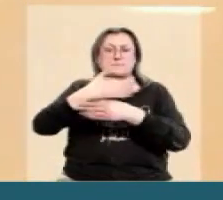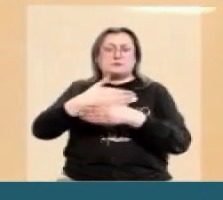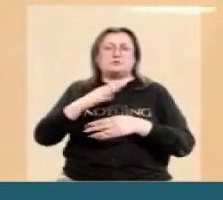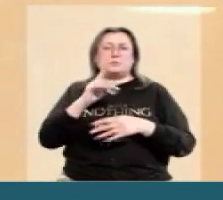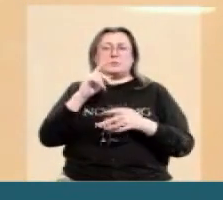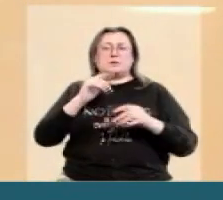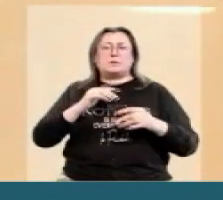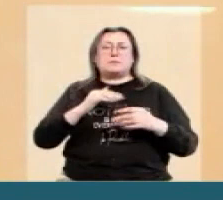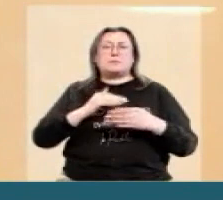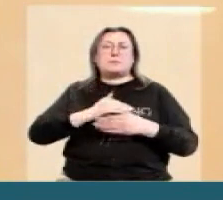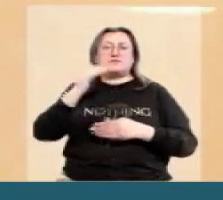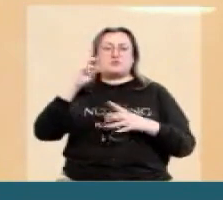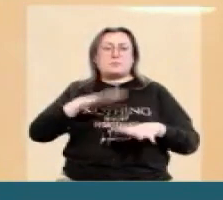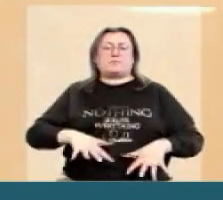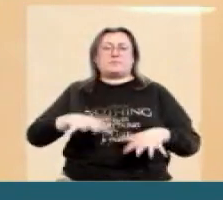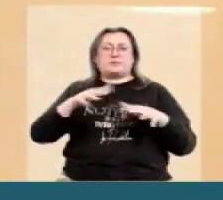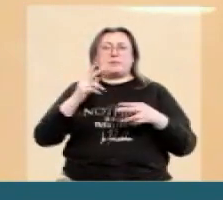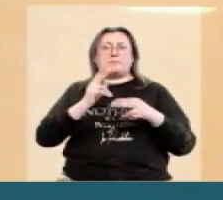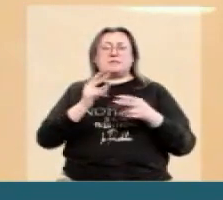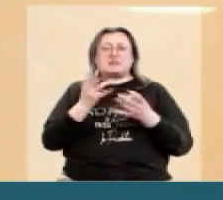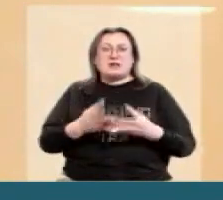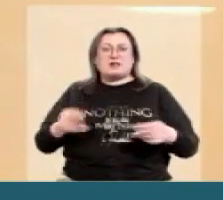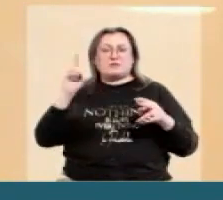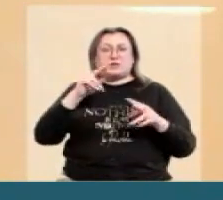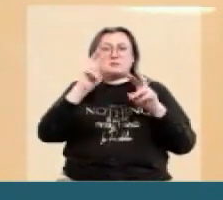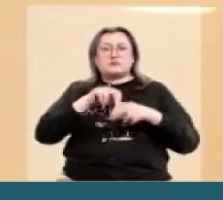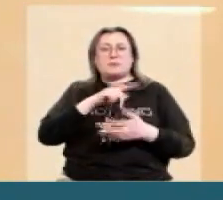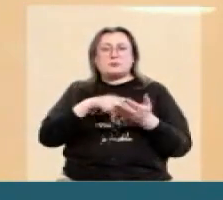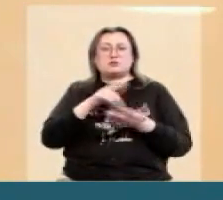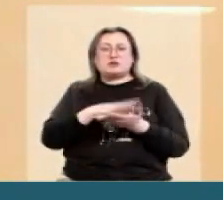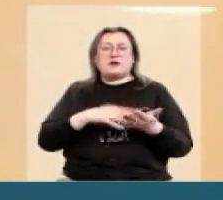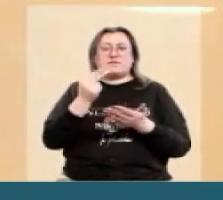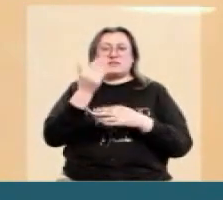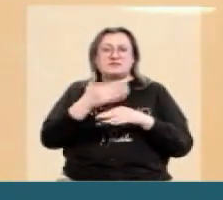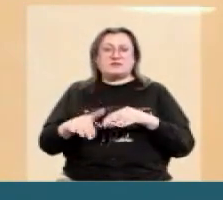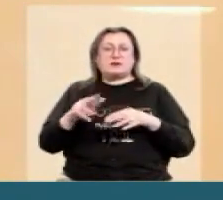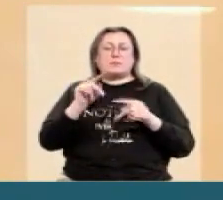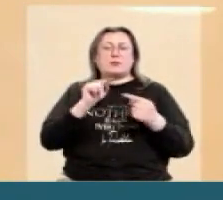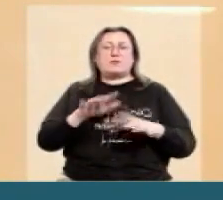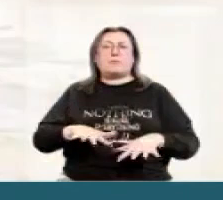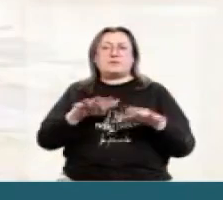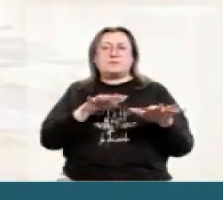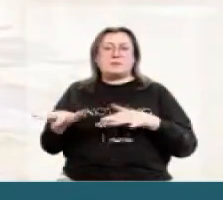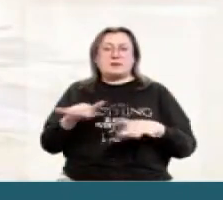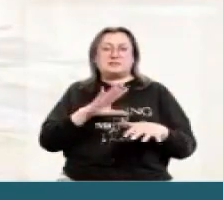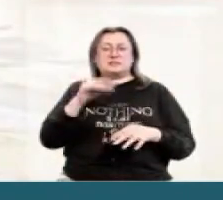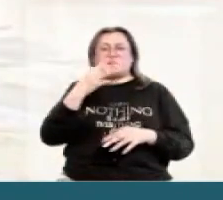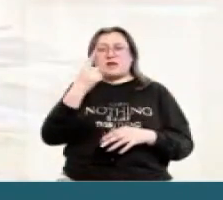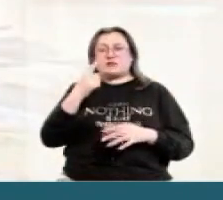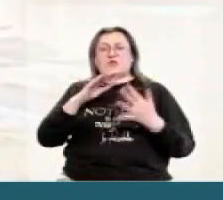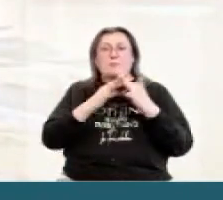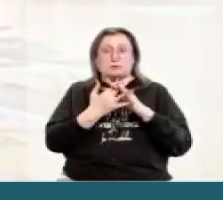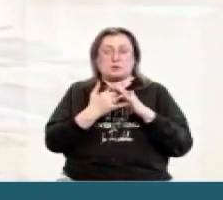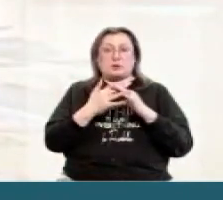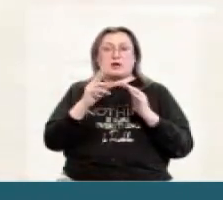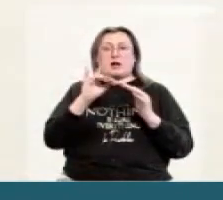пропуска повышенных объемов паводков и талых вод. Рассмотреть вопрос дальнейшего финансирования противопаводковых мероприятий. Из 41